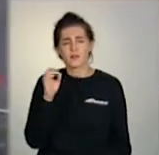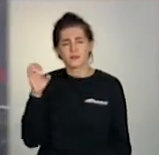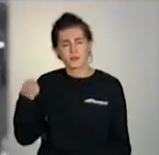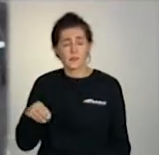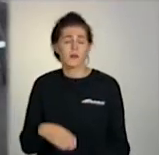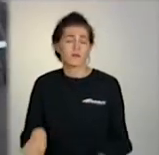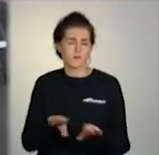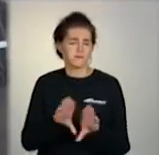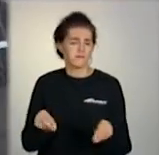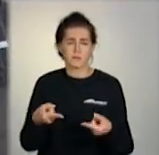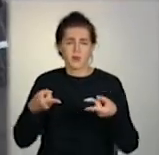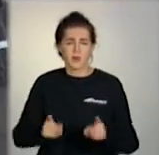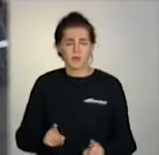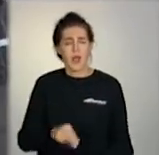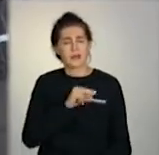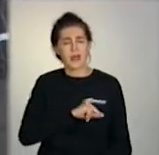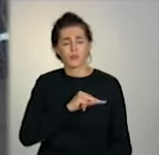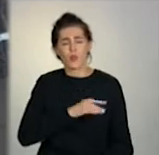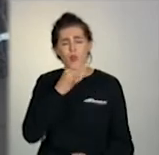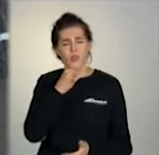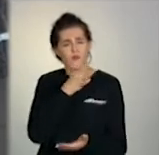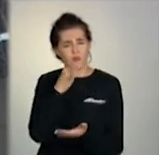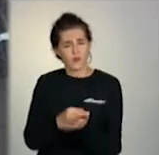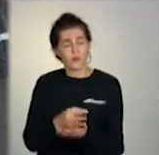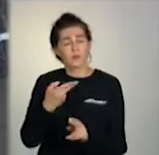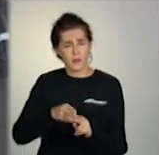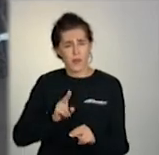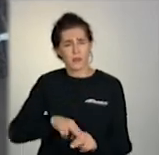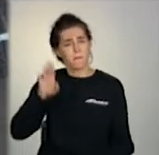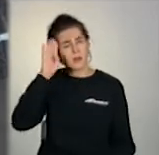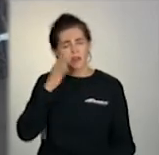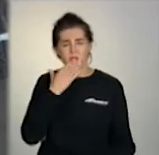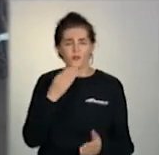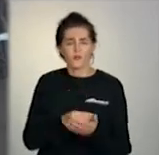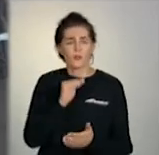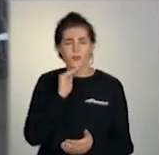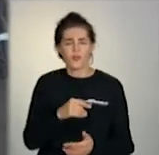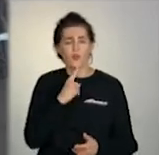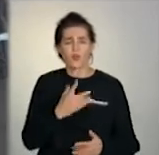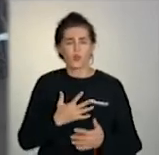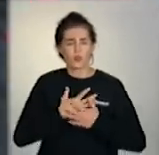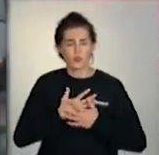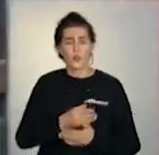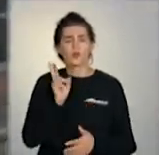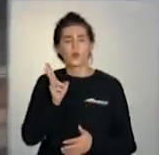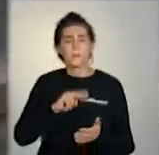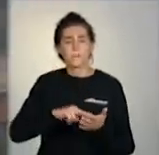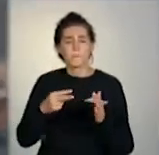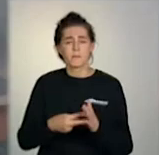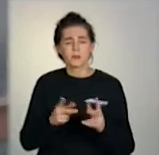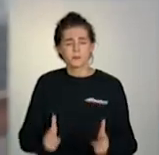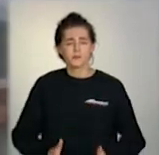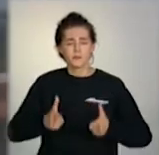реально. Робота відповідальна, проте Святослав Бойко свою професію любить. А тим, хто тільки планує працевлаштуватися на